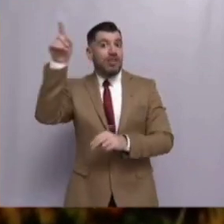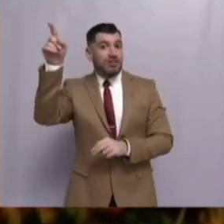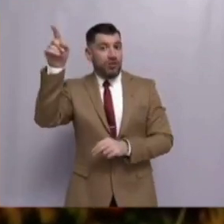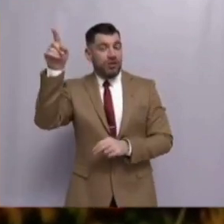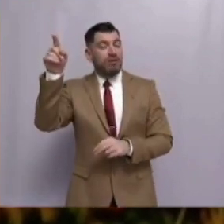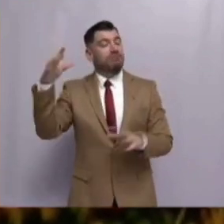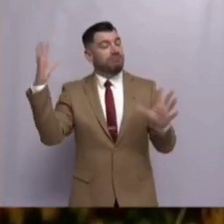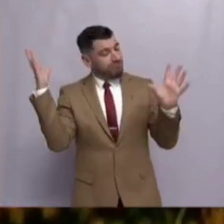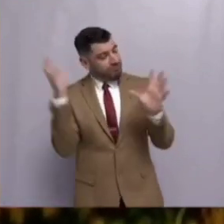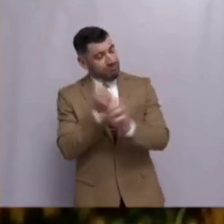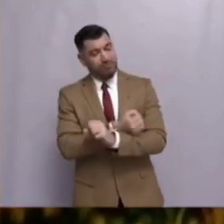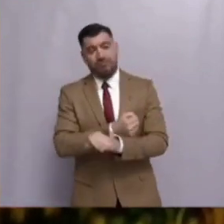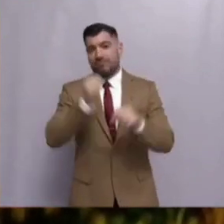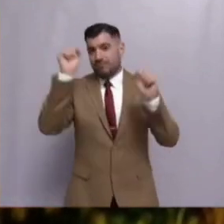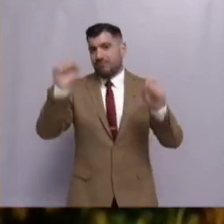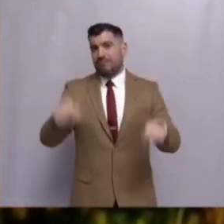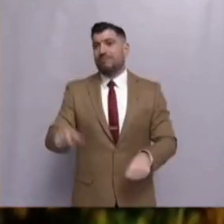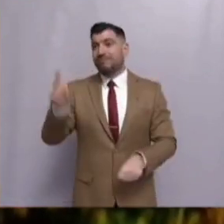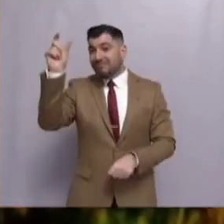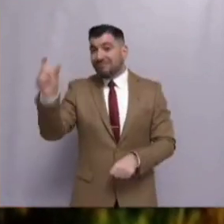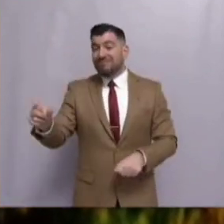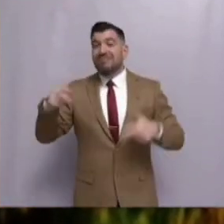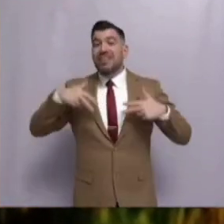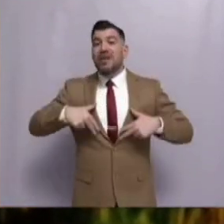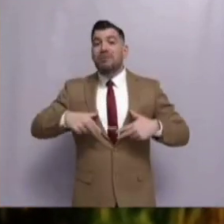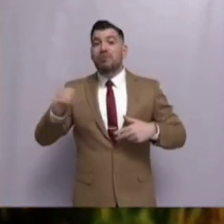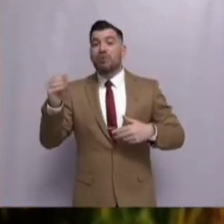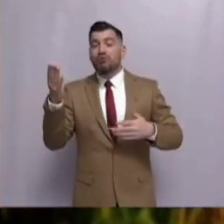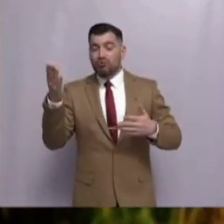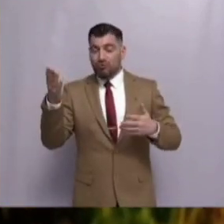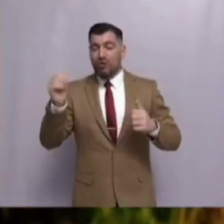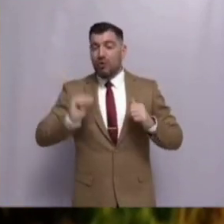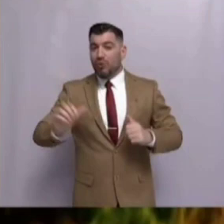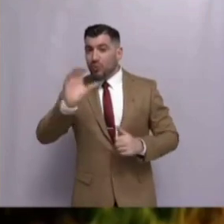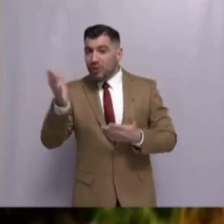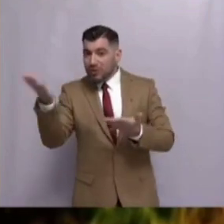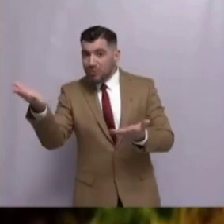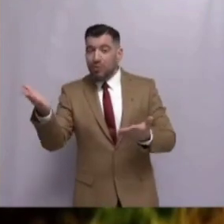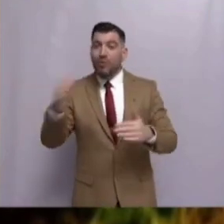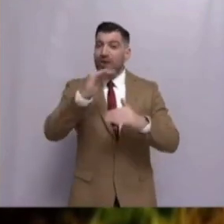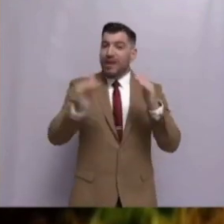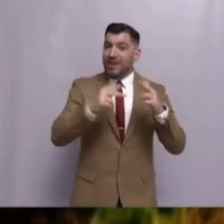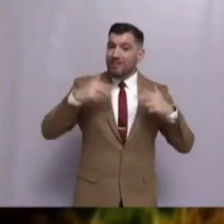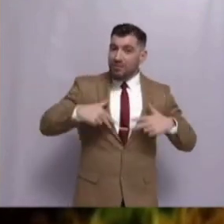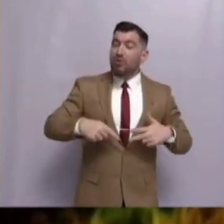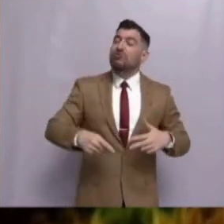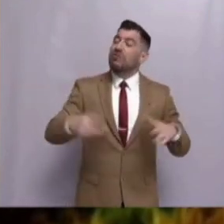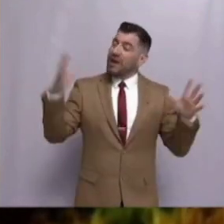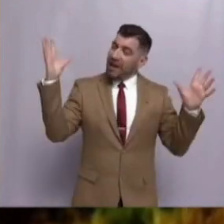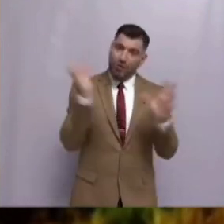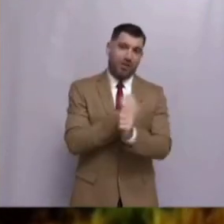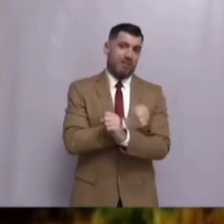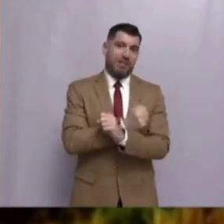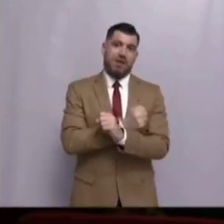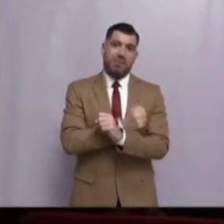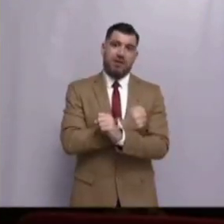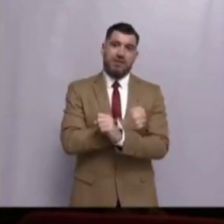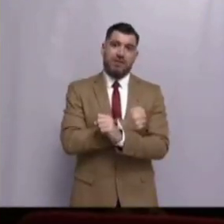πετύχαμε, αγαπητέ Βασίλη, αγαπητή Σοφία, Άντζελα, Δημήτρη, πετύχαμε την επέκταση